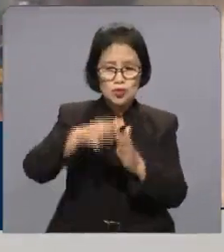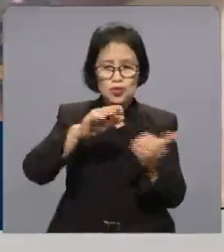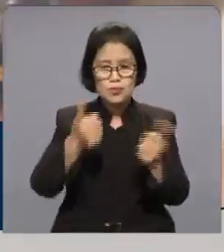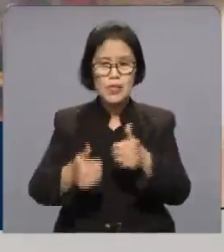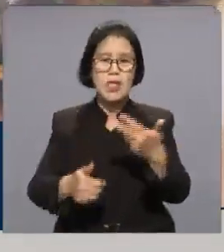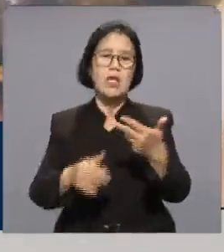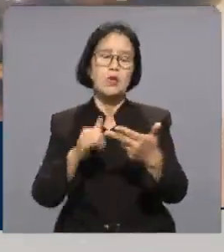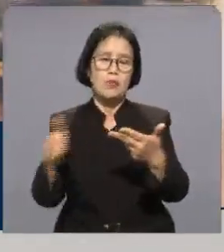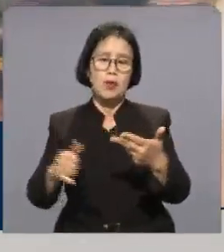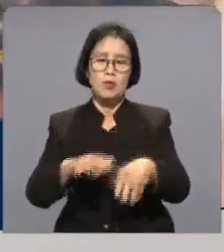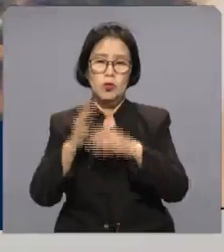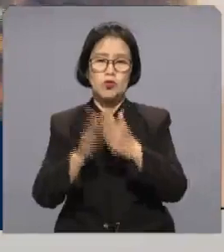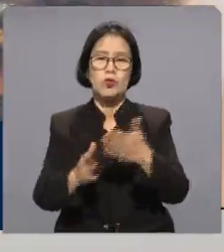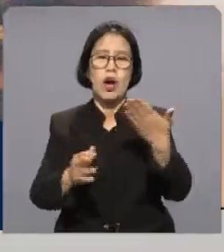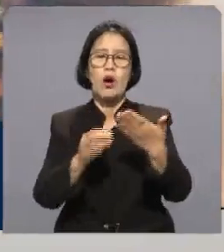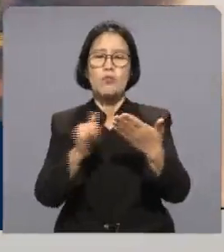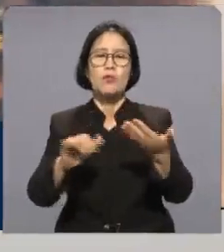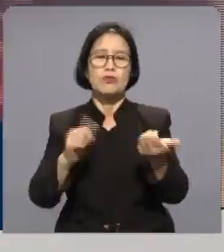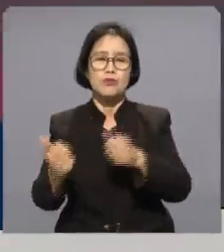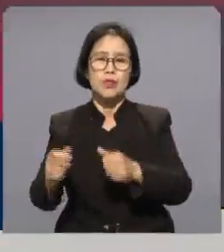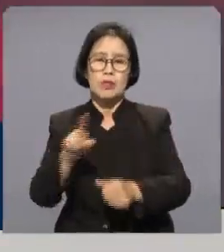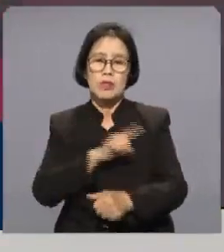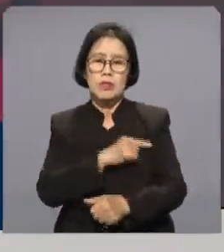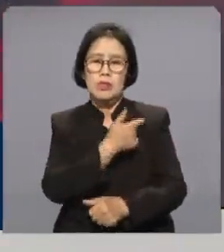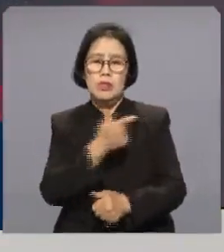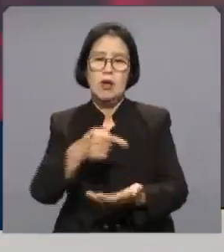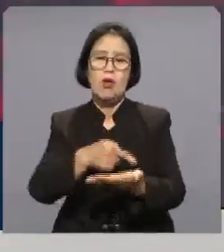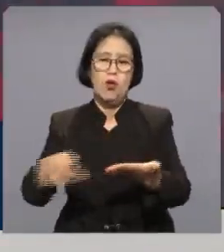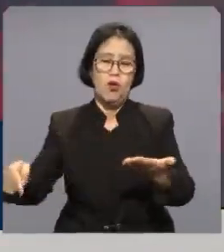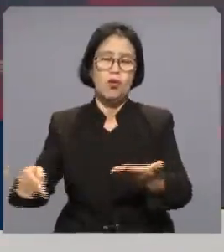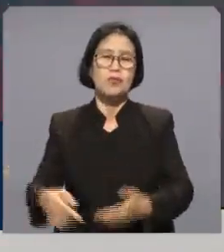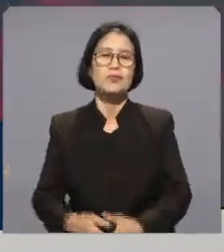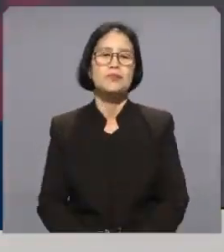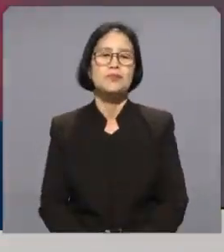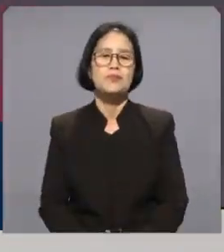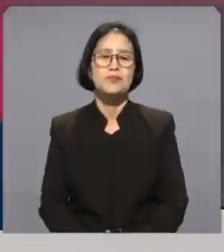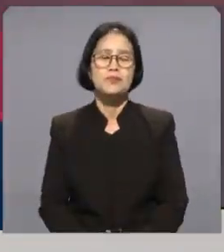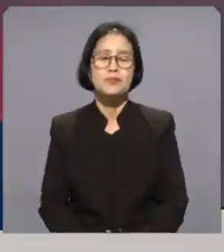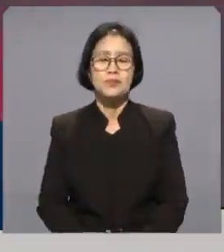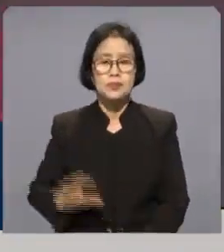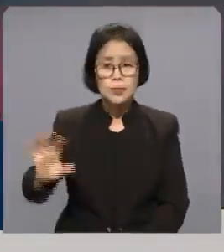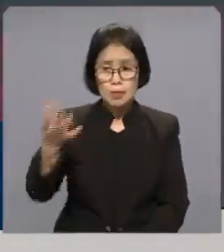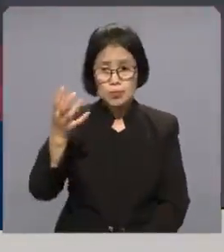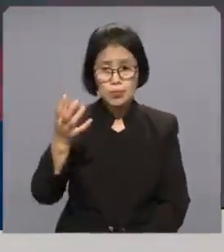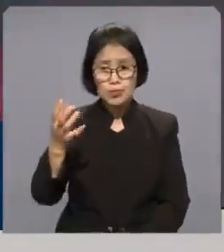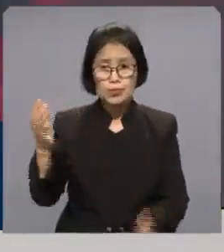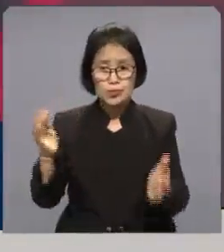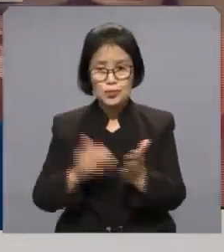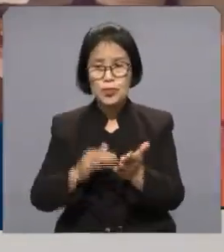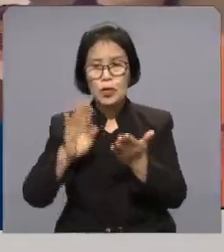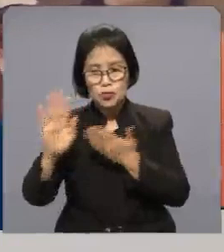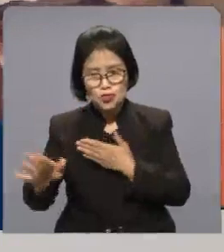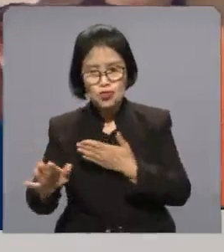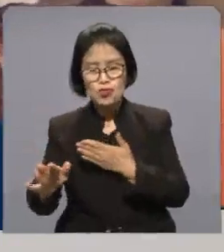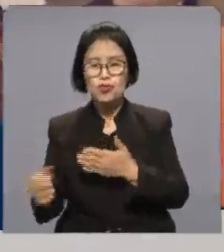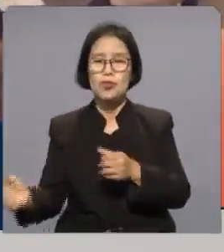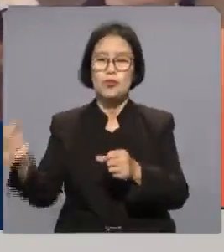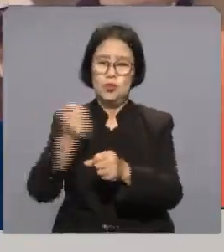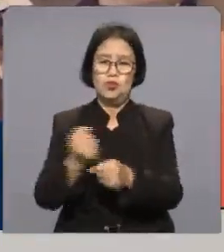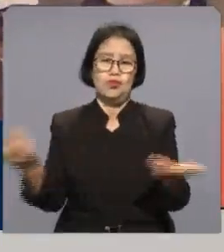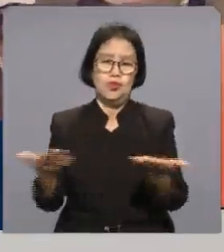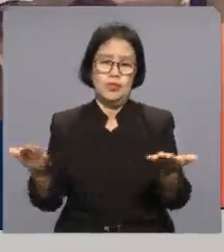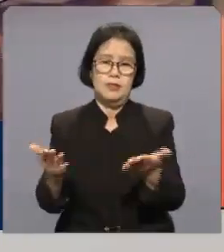비롯해 모두 9명이 숨지는 등 가장 큰 피해를 입었습니다. 태풍이 물러간 현장에서는 복구 작업이 본격화하고